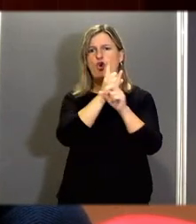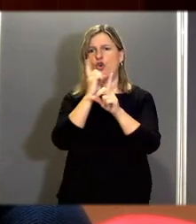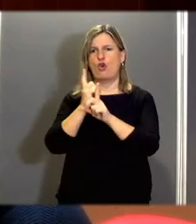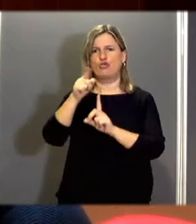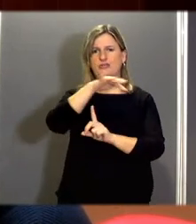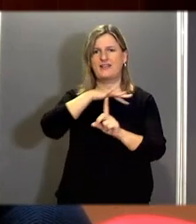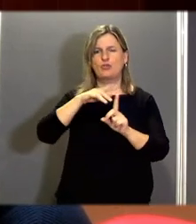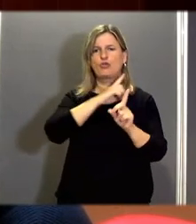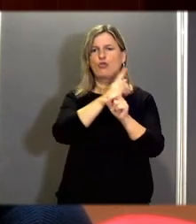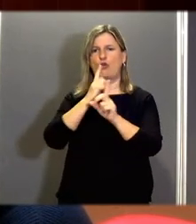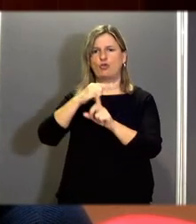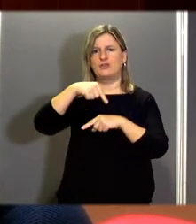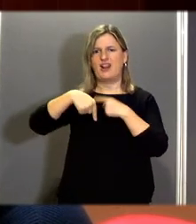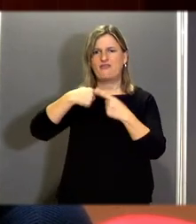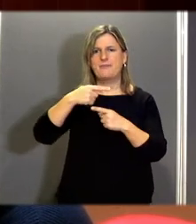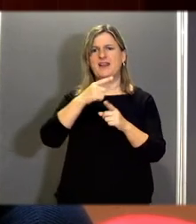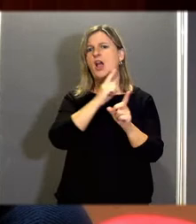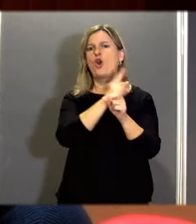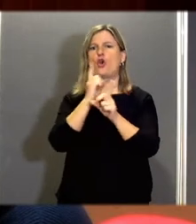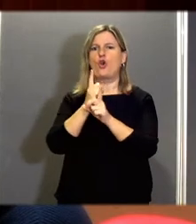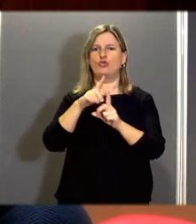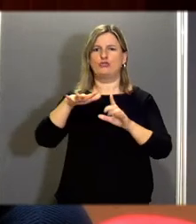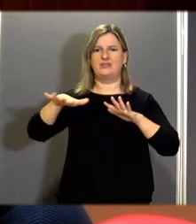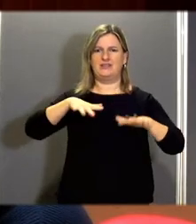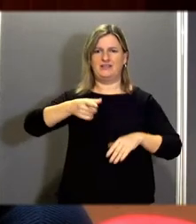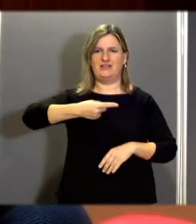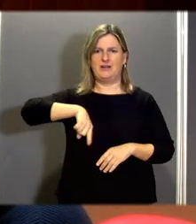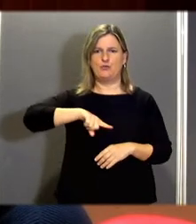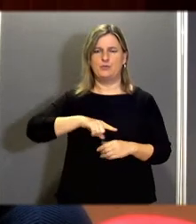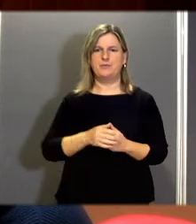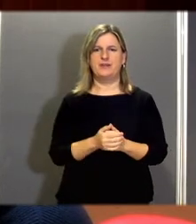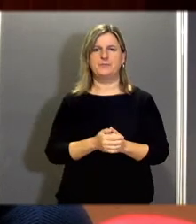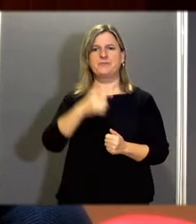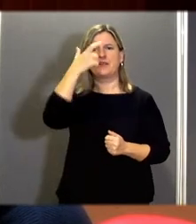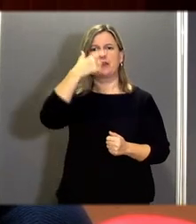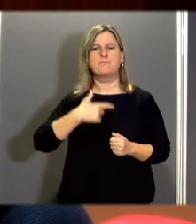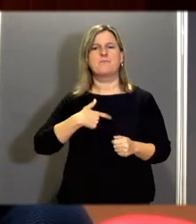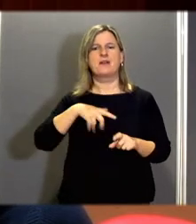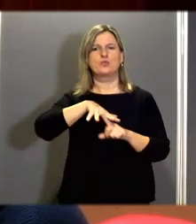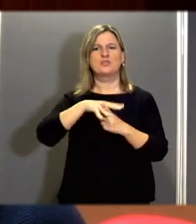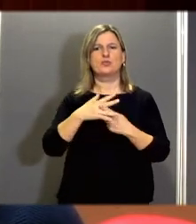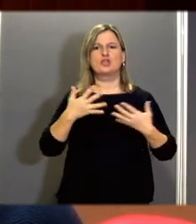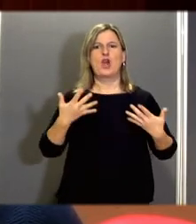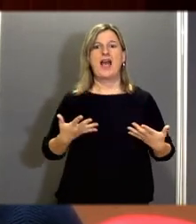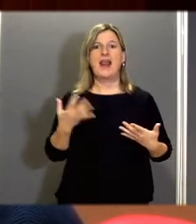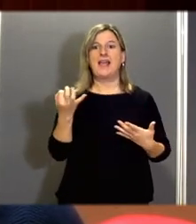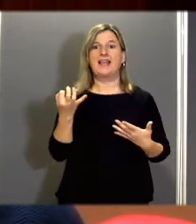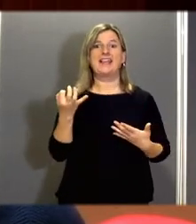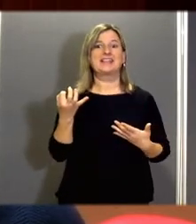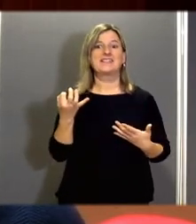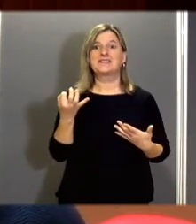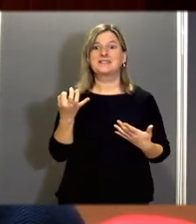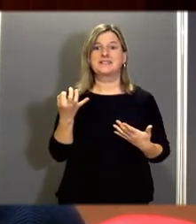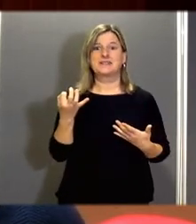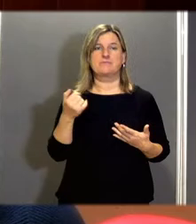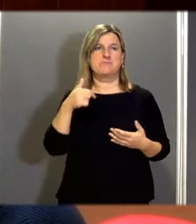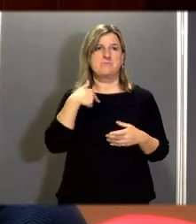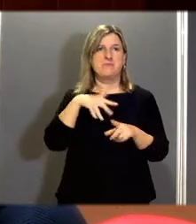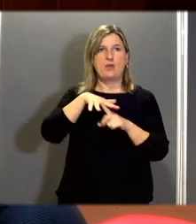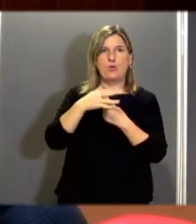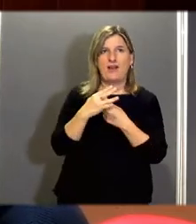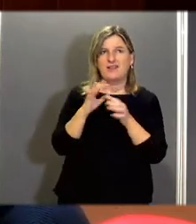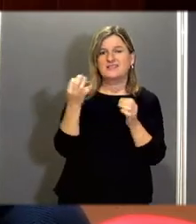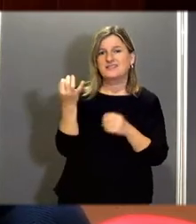contra les nostres famílies, els nostres moviments. El meu cas, ara mateix, es troba en un punt, el meu cas que,